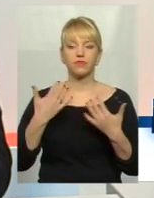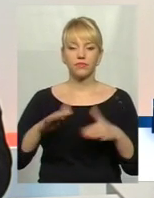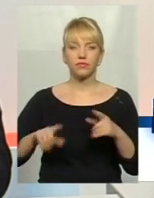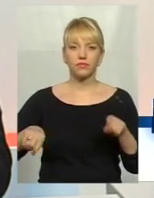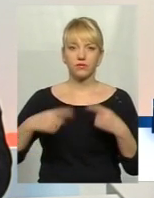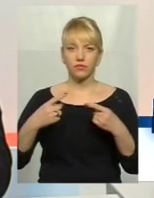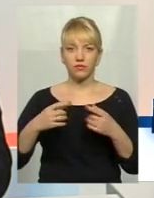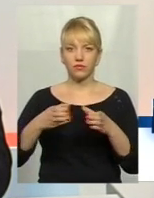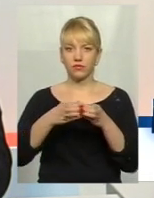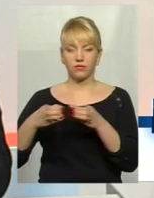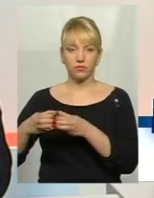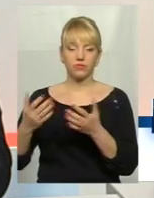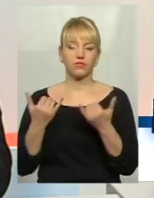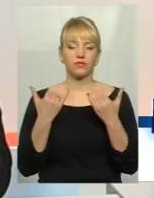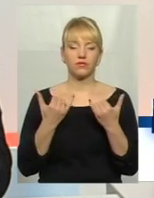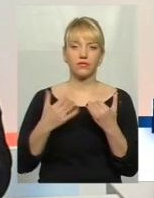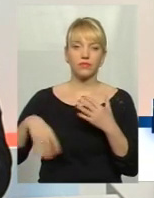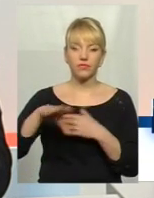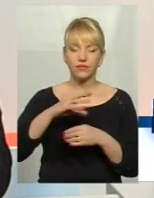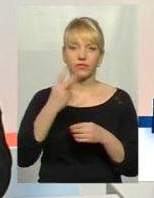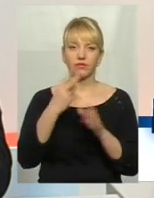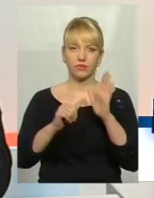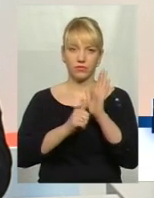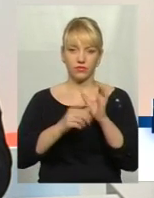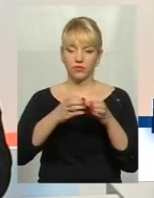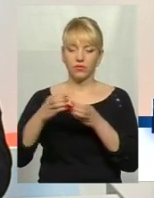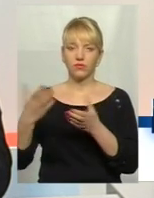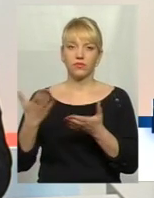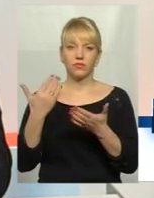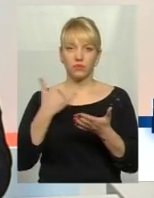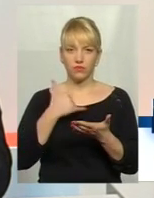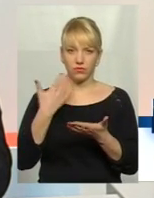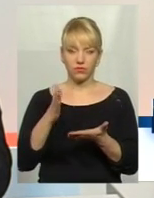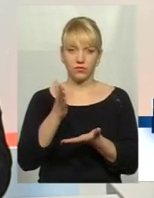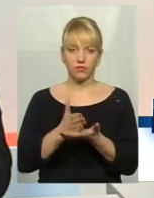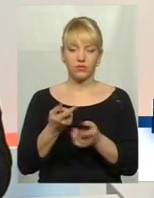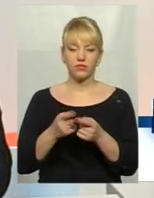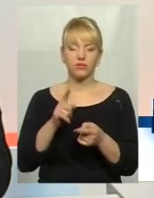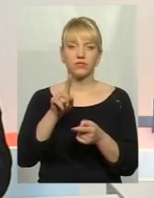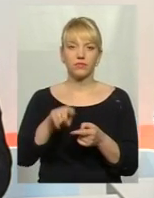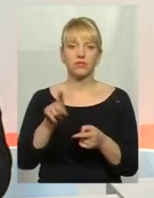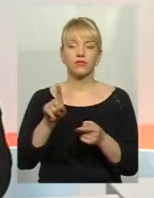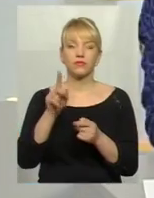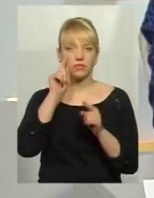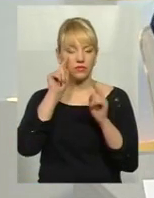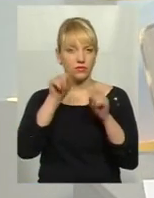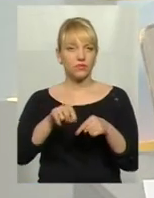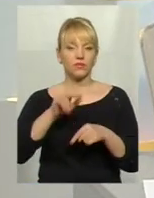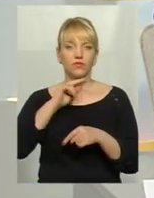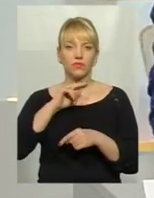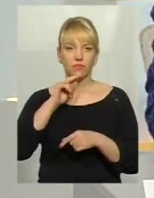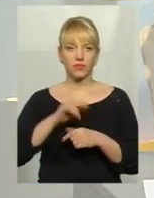Адже всі ті громади, які на сьогоднішній день є, всі 26, вони є тими, на кого зараз звертають увагу. Тобто створення не